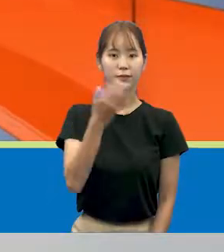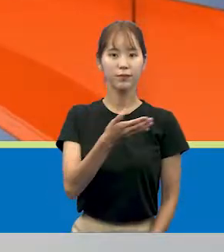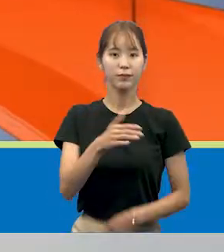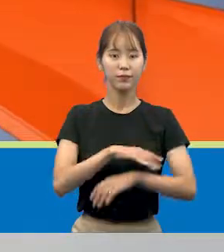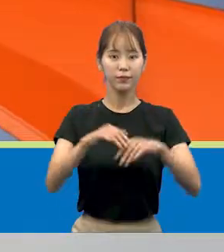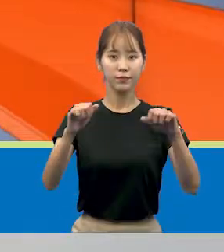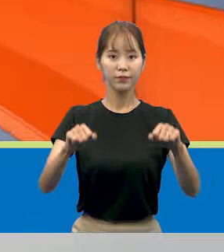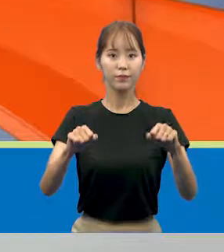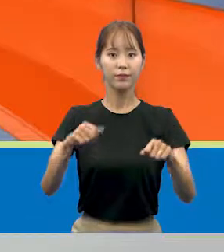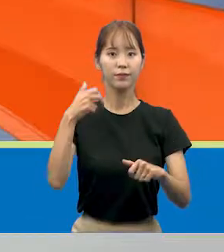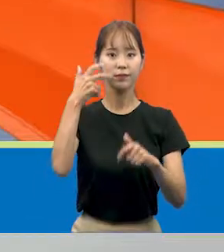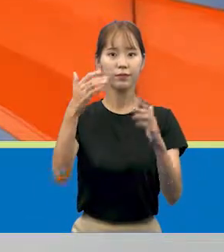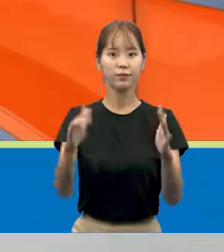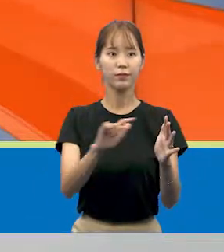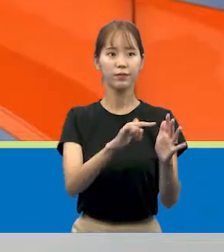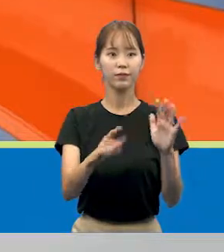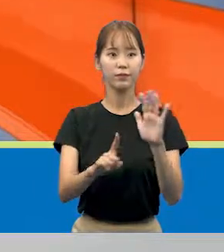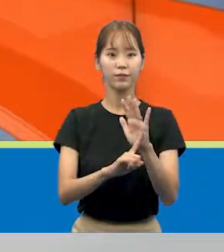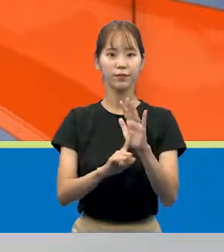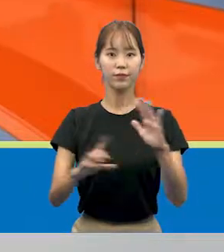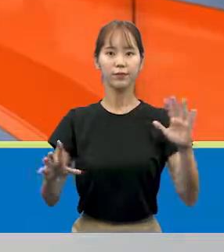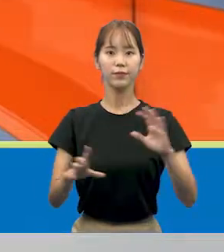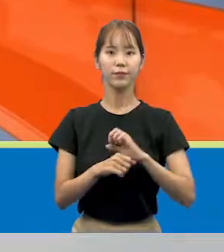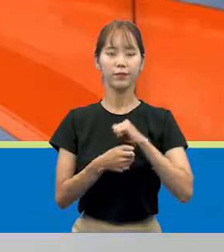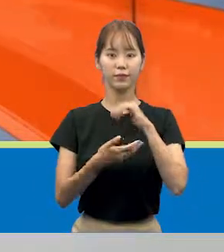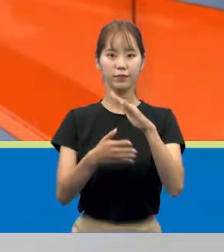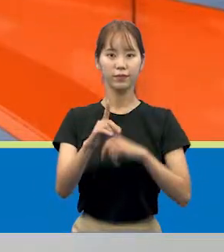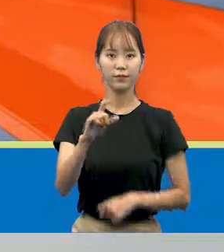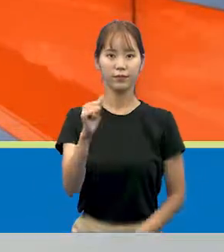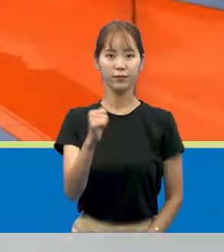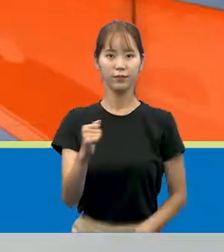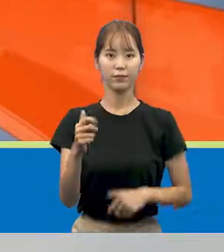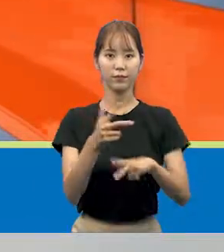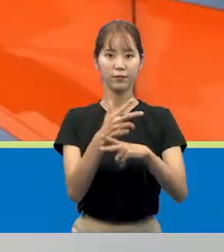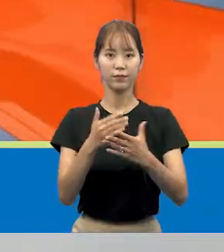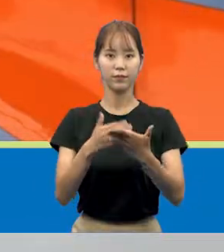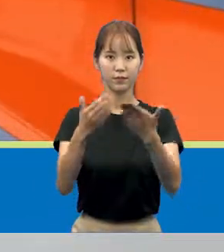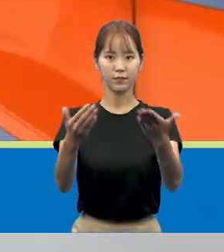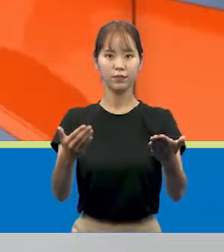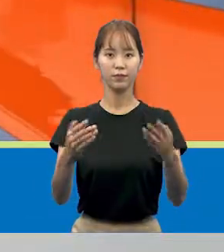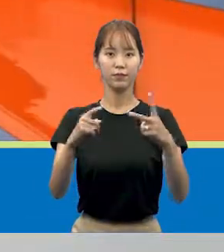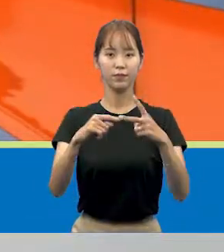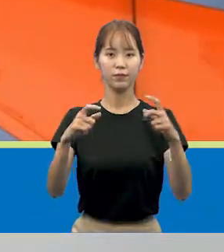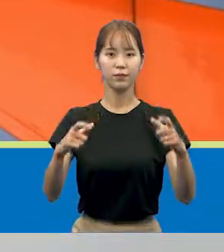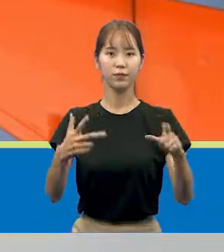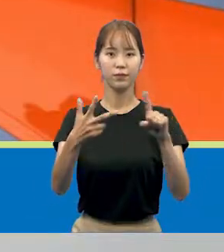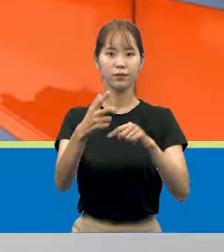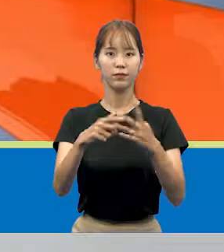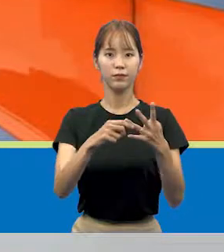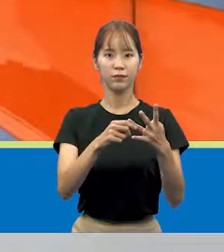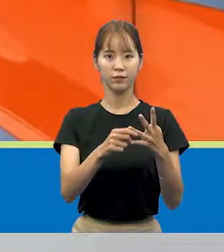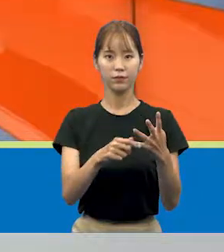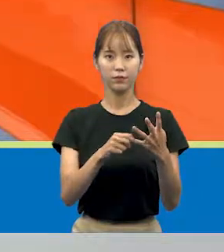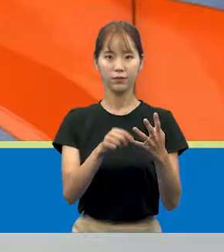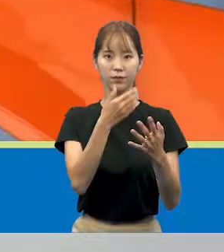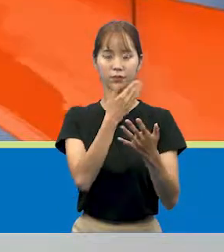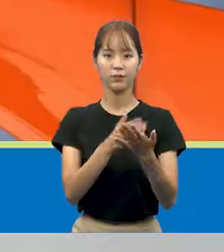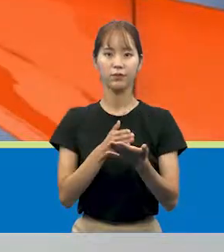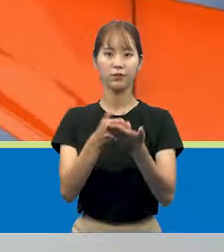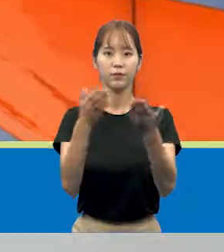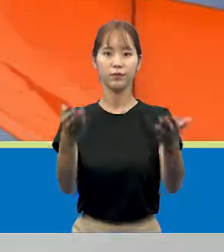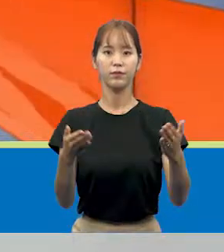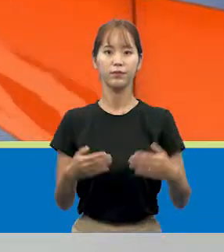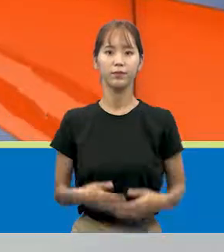여러분 안녕하십니까? 한 주간의 다양하고 생생한 소식을 모아 전해드리는 DBS 주간 뉴스입니다. 동대문구의 7월 넷째